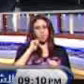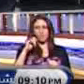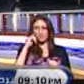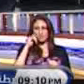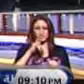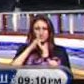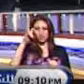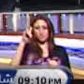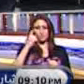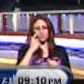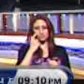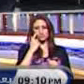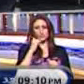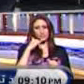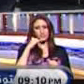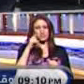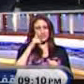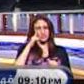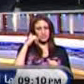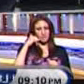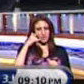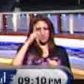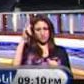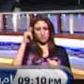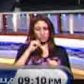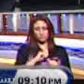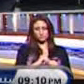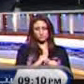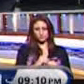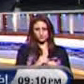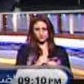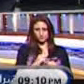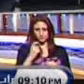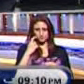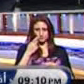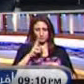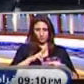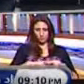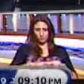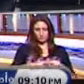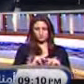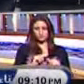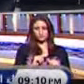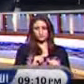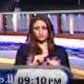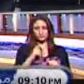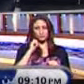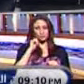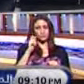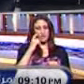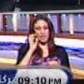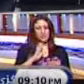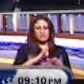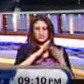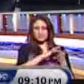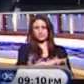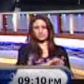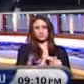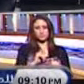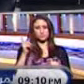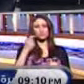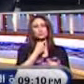كمان يا ريت ان نتصل بالمحافظ صلاح المعداوي عشان نحاول ناخد منه رد على هذا الموضوع. واحنا بنضم صوتنا